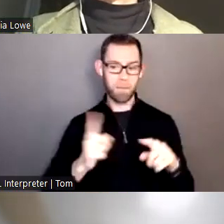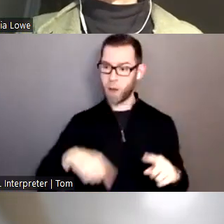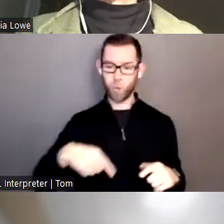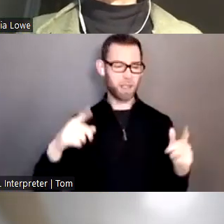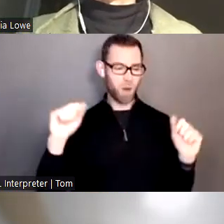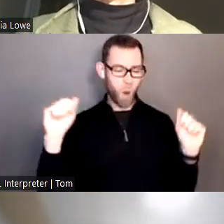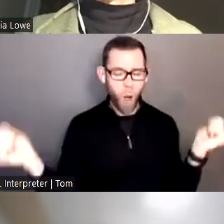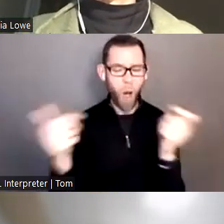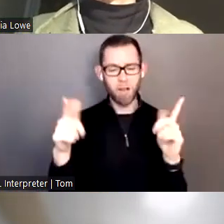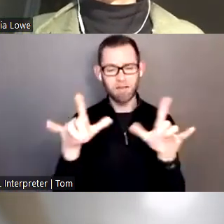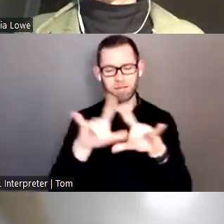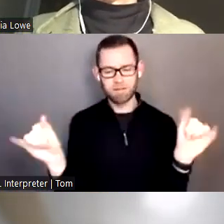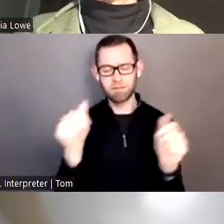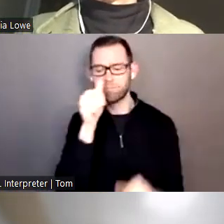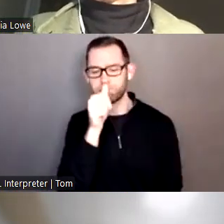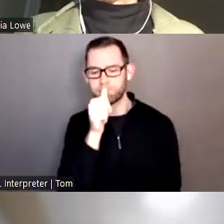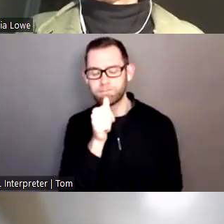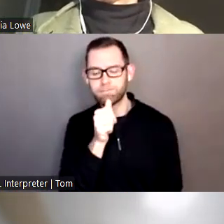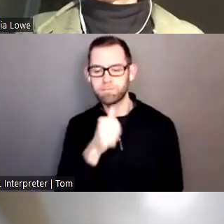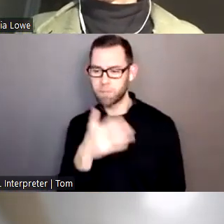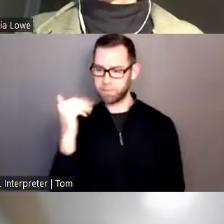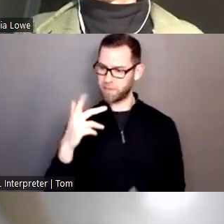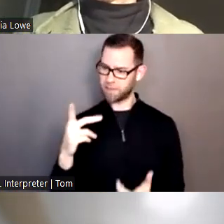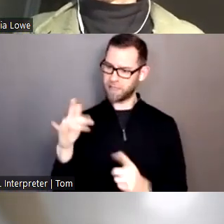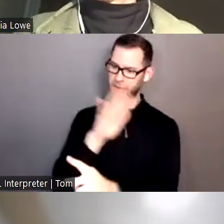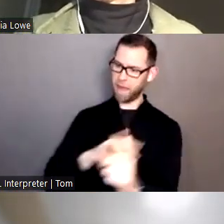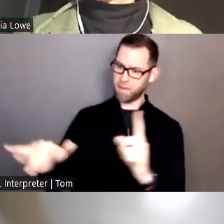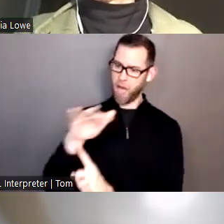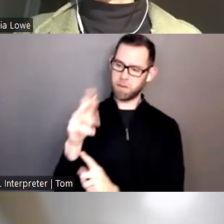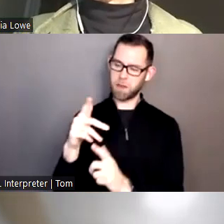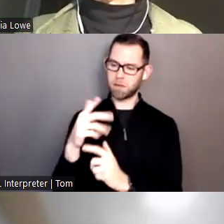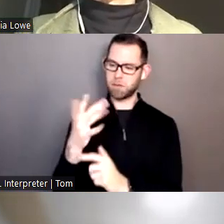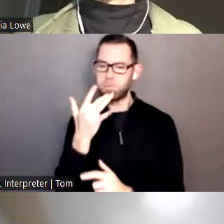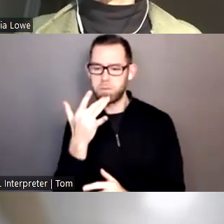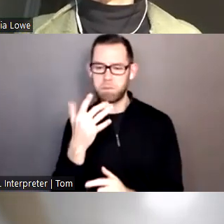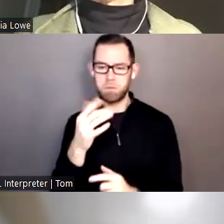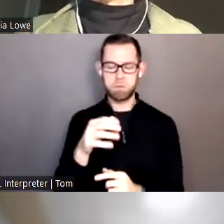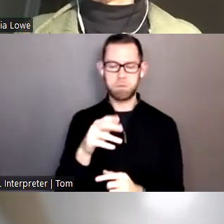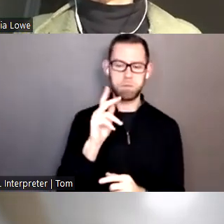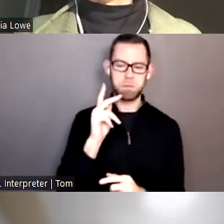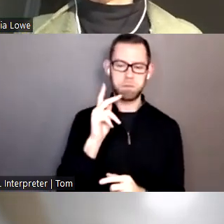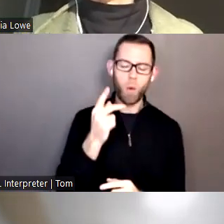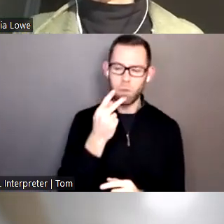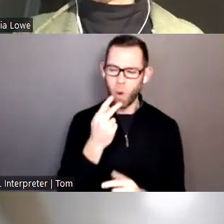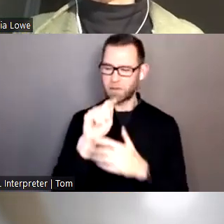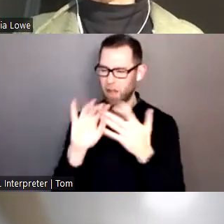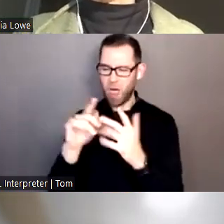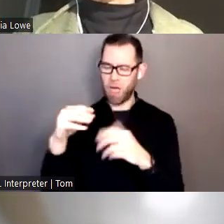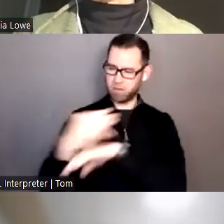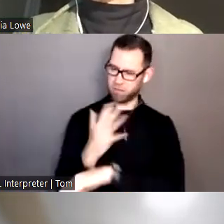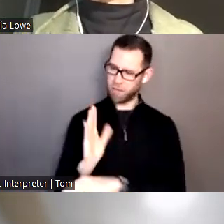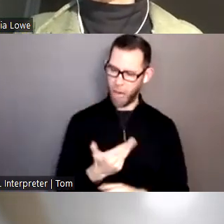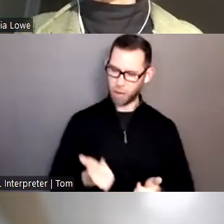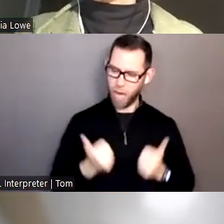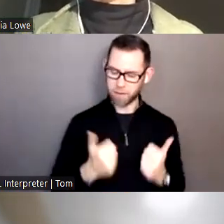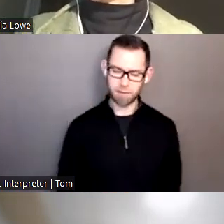toxique, avec tout problème qui a affecté et qualité de la vie, non? Moi, prêt pour opportunité